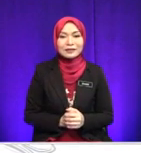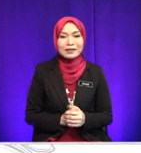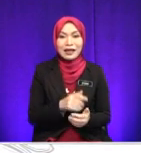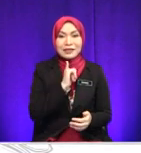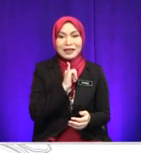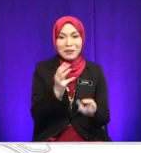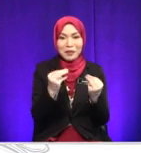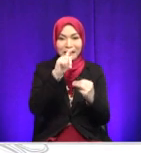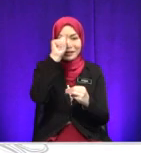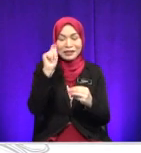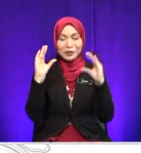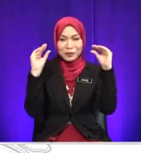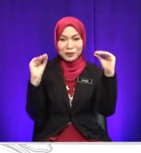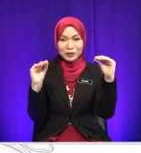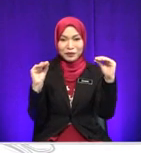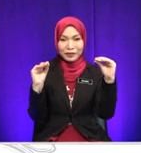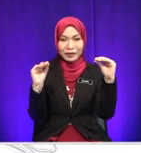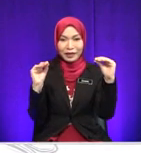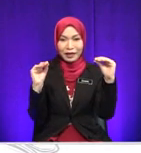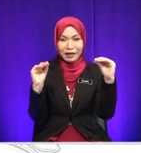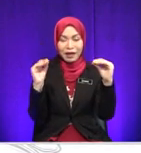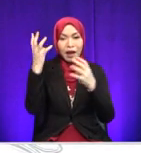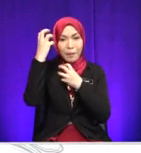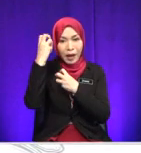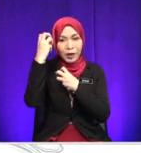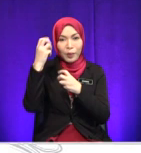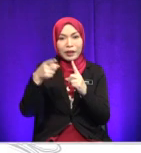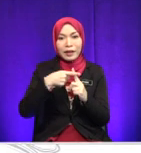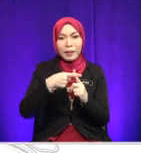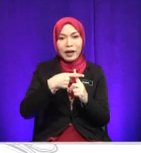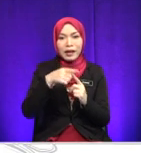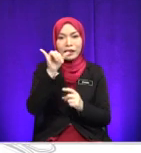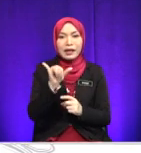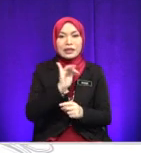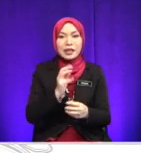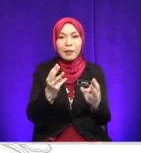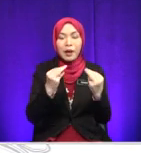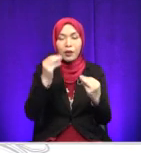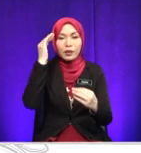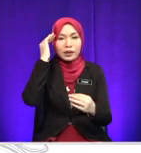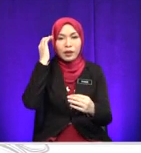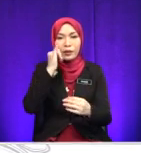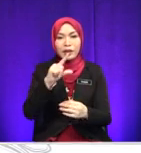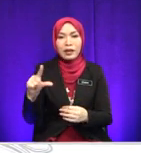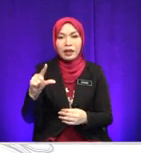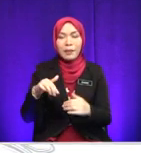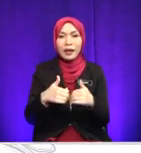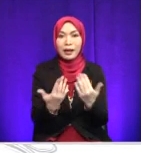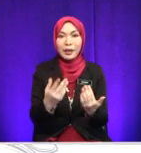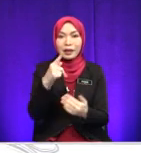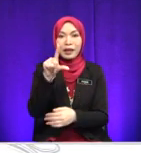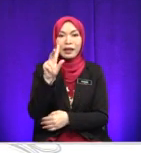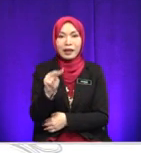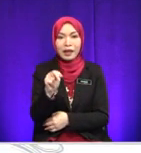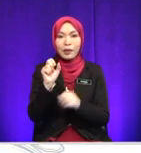cikgu. Haris, silakan. Maklumat tambahan yang saya ingin ketahui ialah bagaimanakah Kementerian Luar Negeri boleh